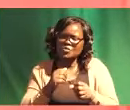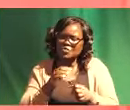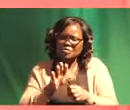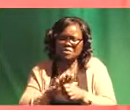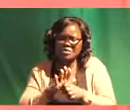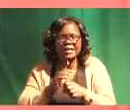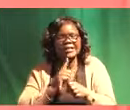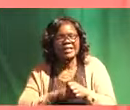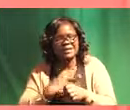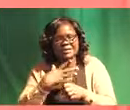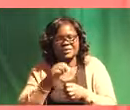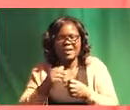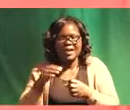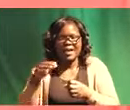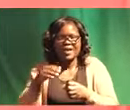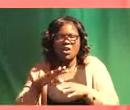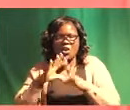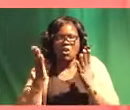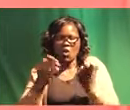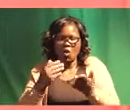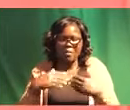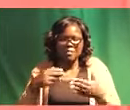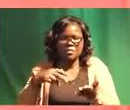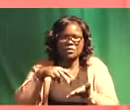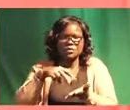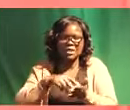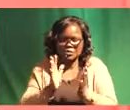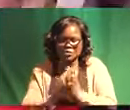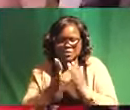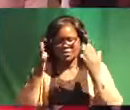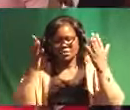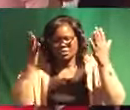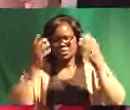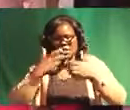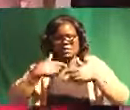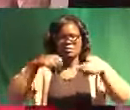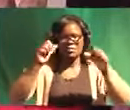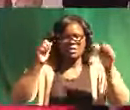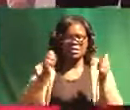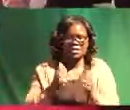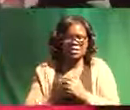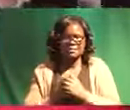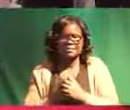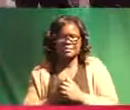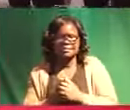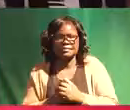sana. Kwa hivyo naomba kila mtu asimame tumshangilie rais wetu